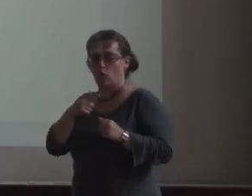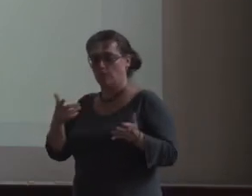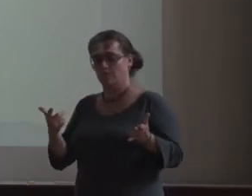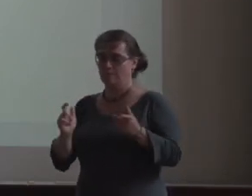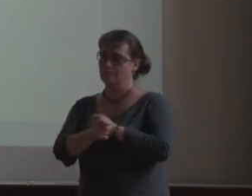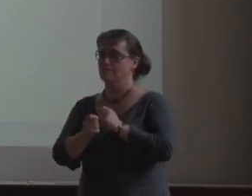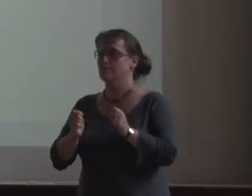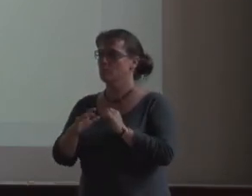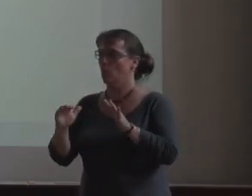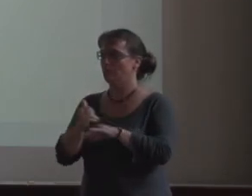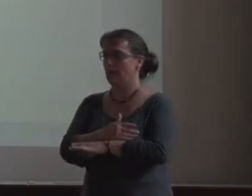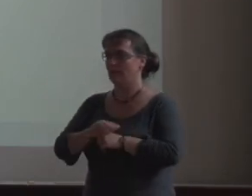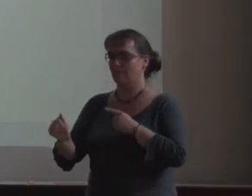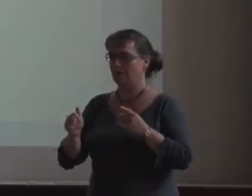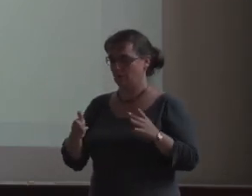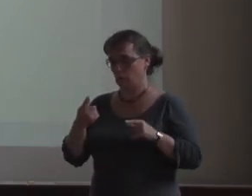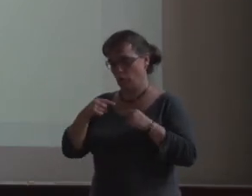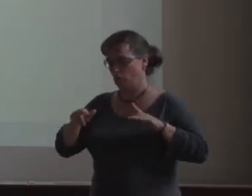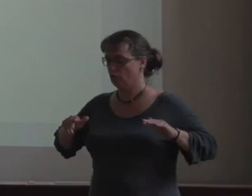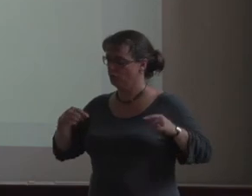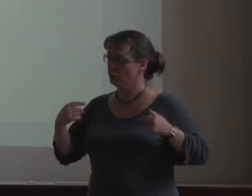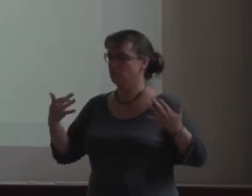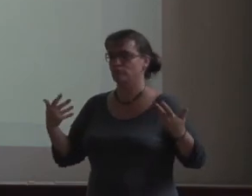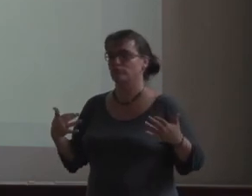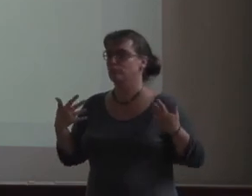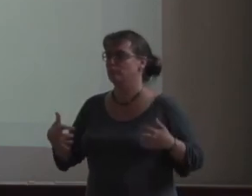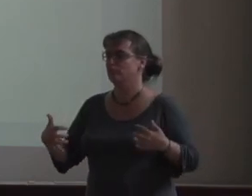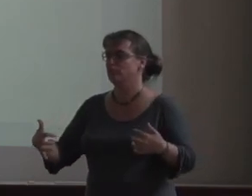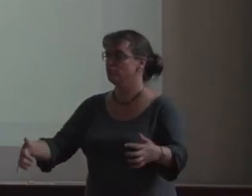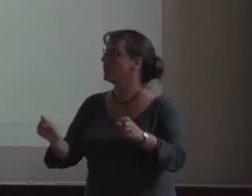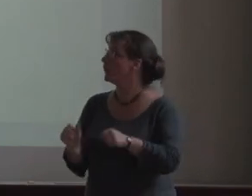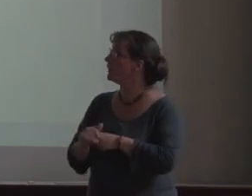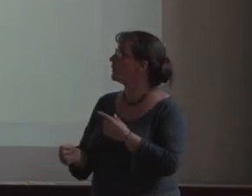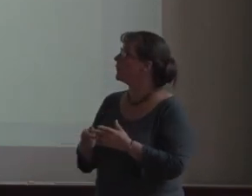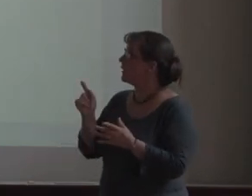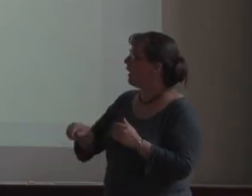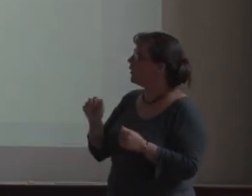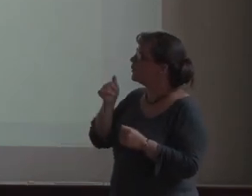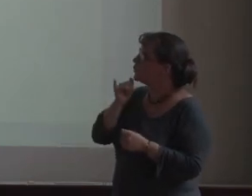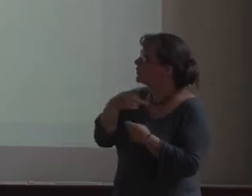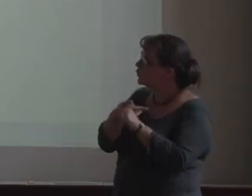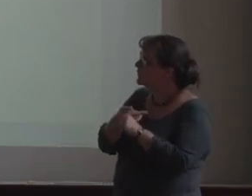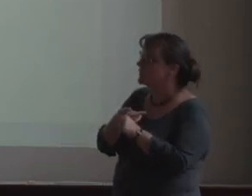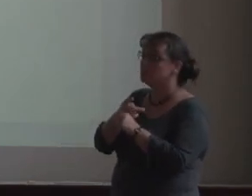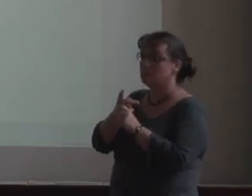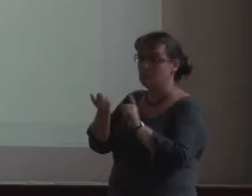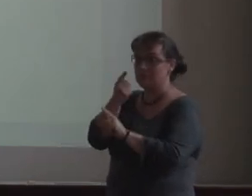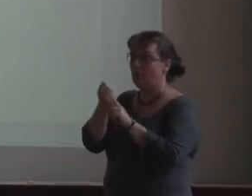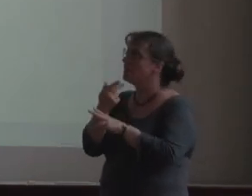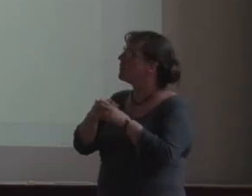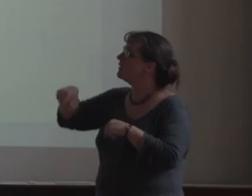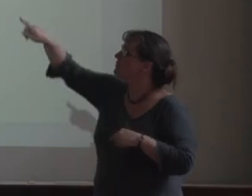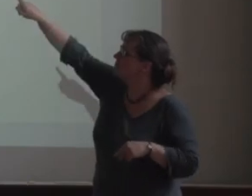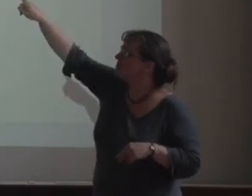c'est d'utiliser un petit objet spécial qui s'appelle une future, donc que je crée ici à la deuxième ligne